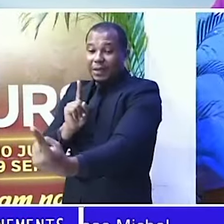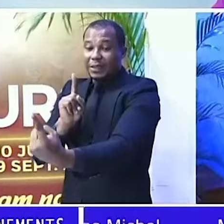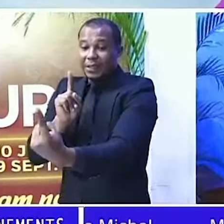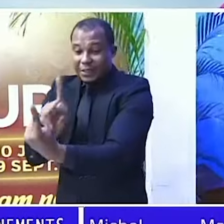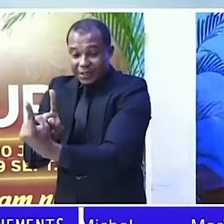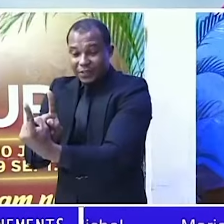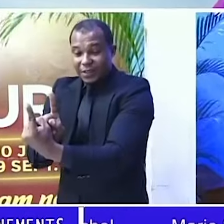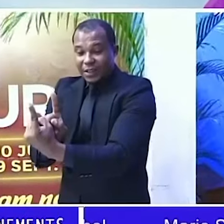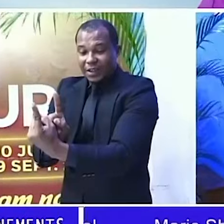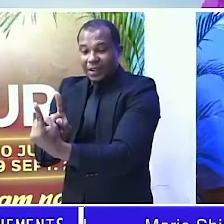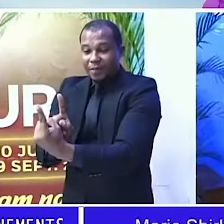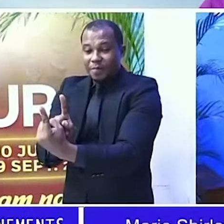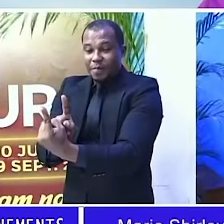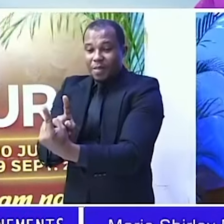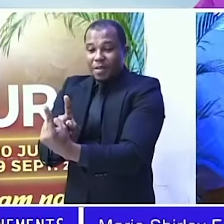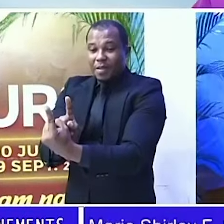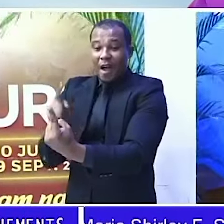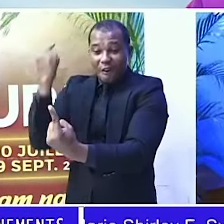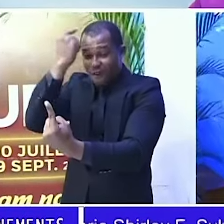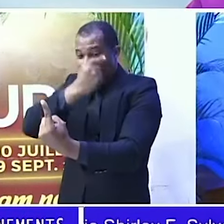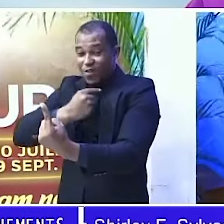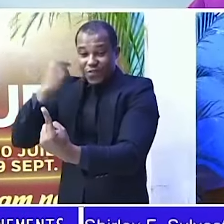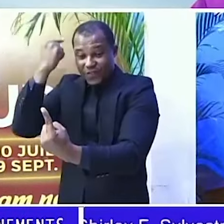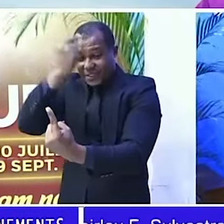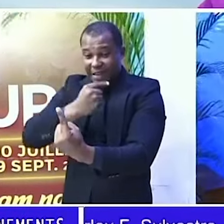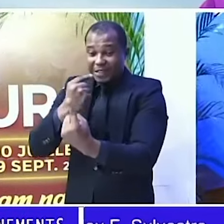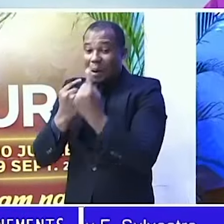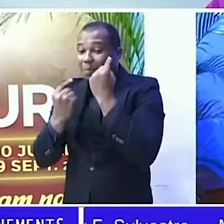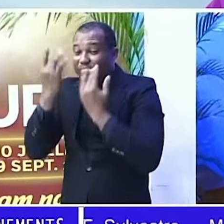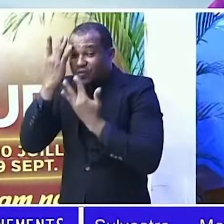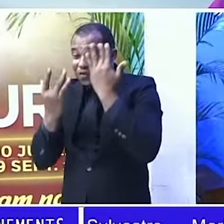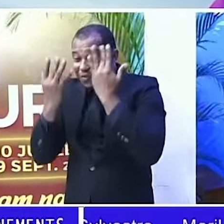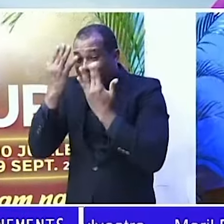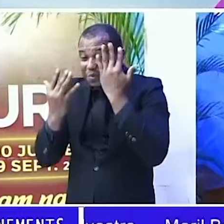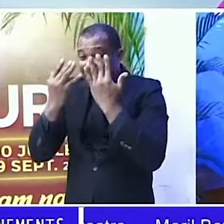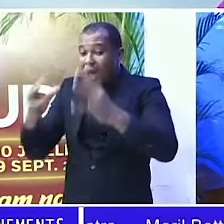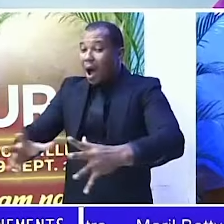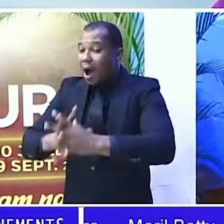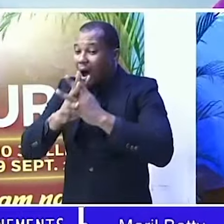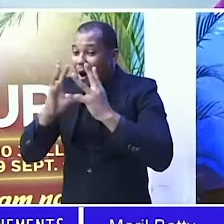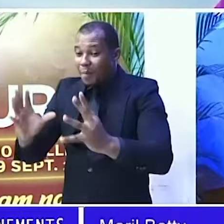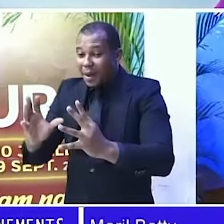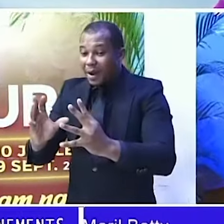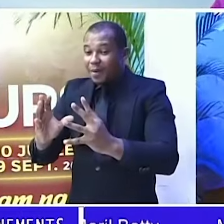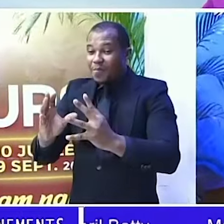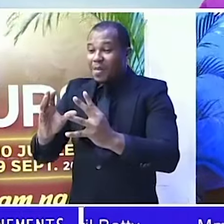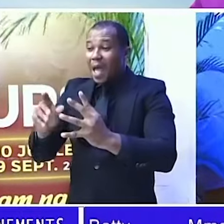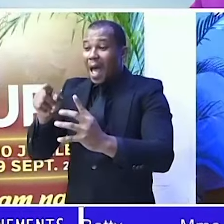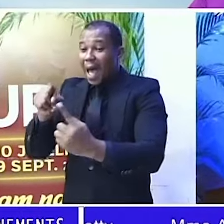arriver à tout visage, Monseigneur Dumas brûlé en pile, comme si mon petit